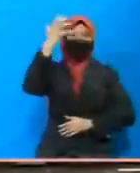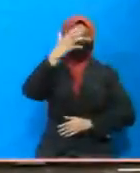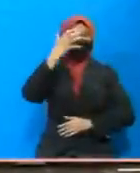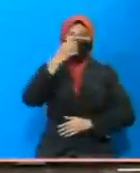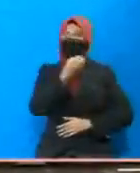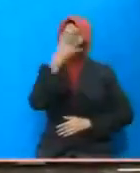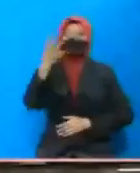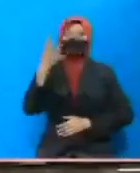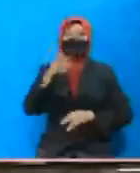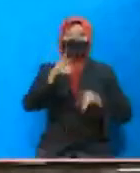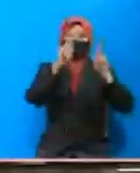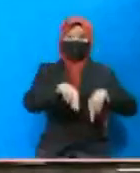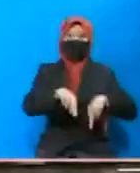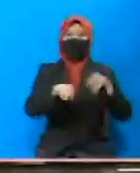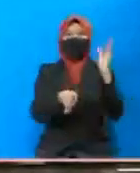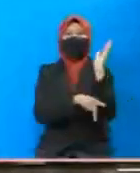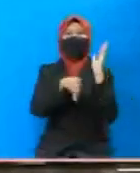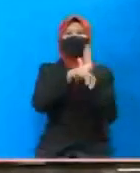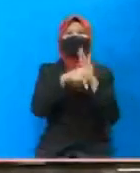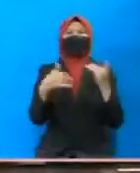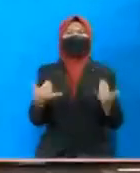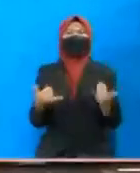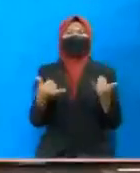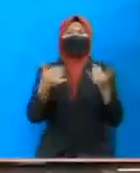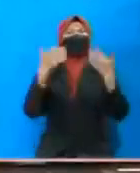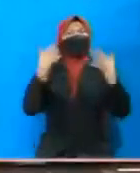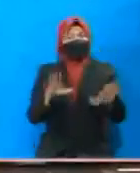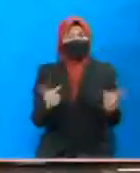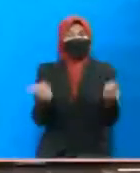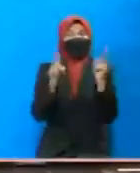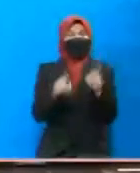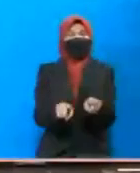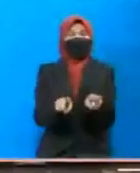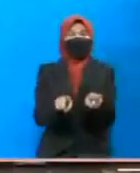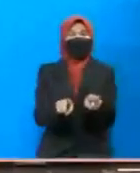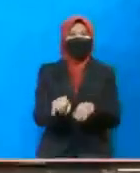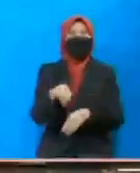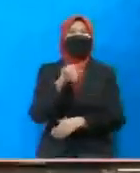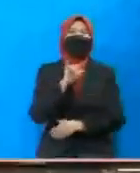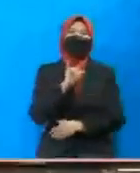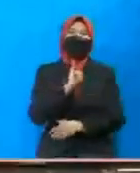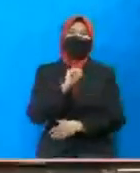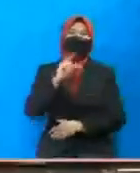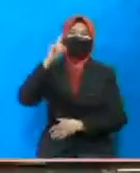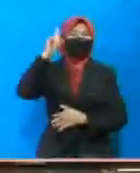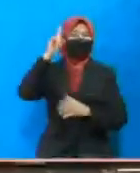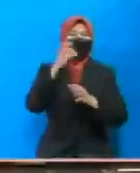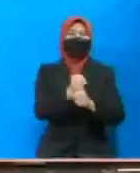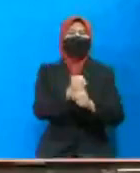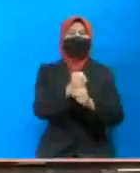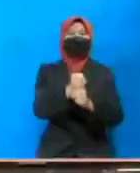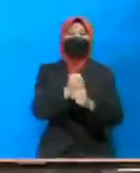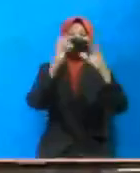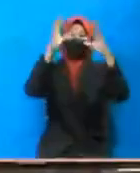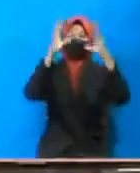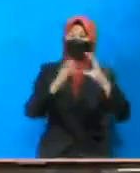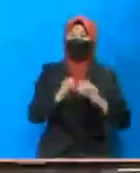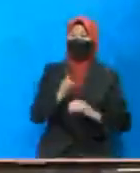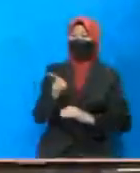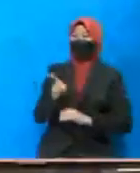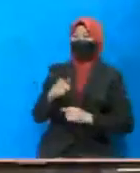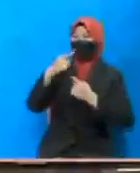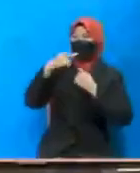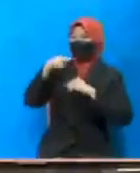rakyat seolah-olah ini dah berlaku. Saya yakin dengan cara dia jawab